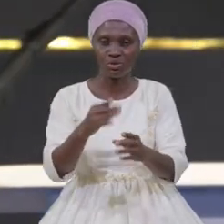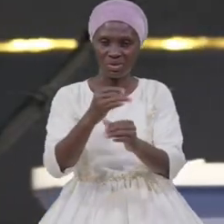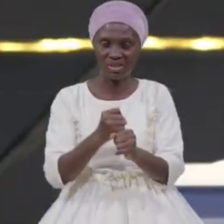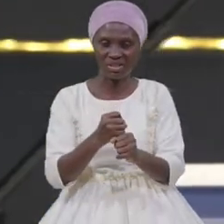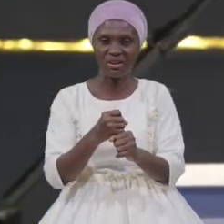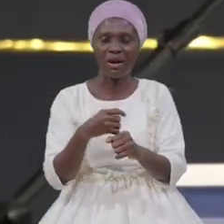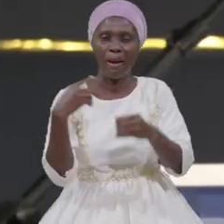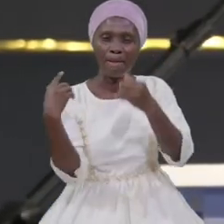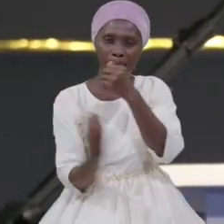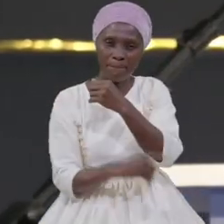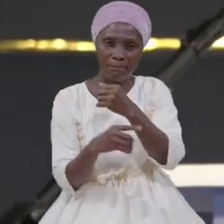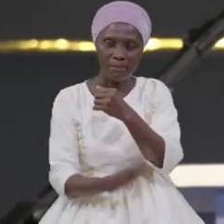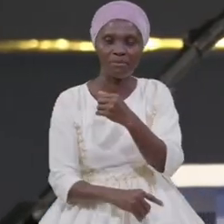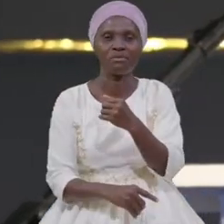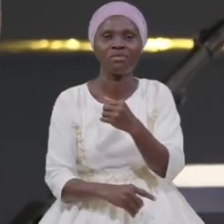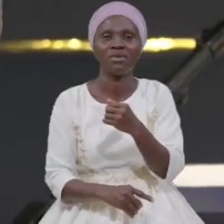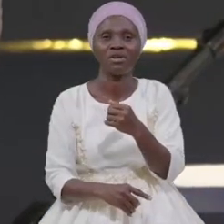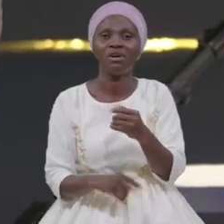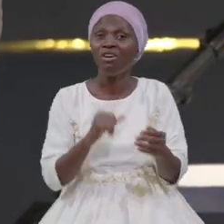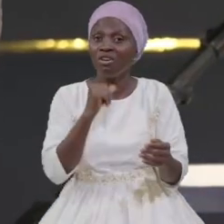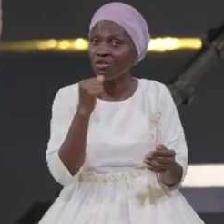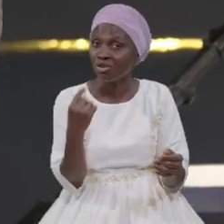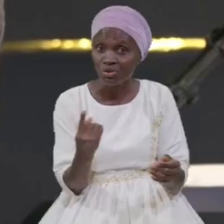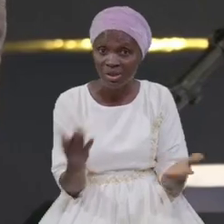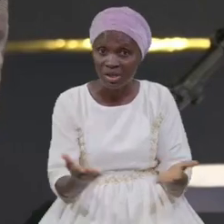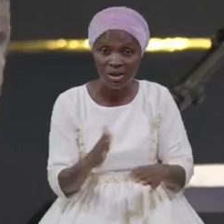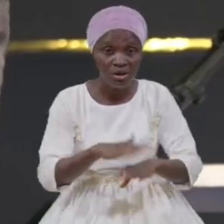non seulement ici-bas, mais